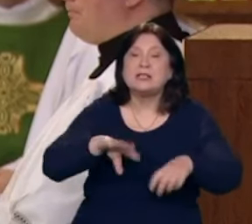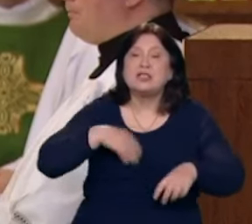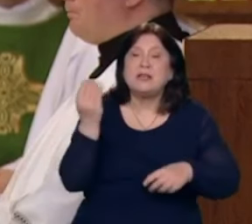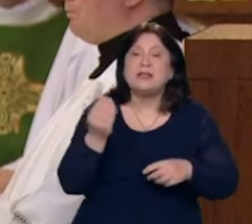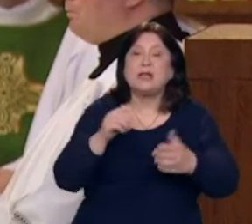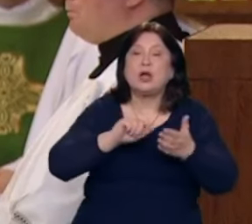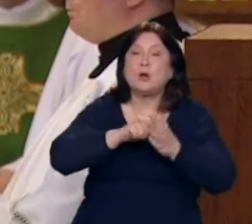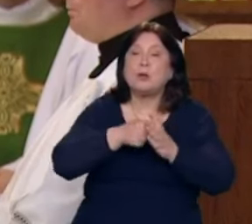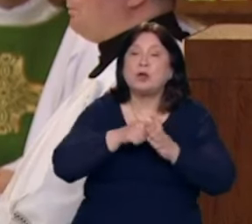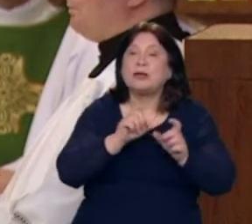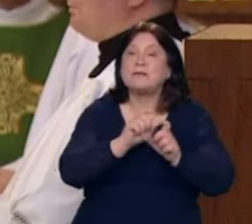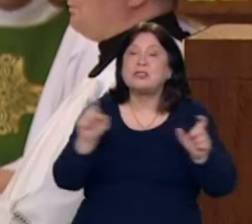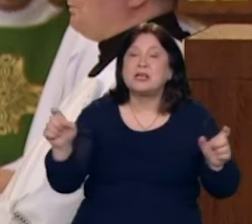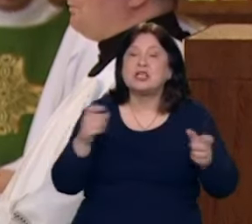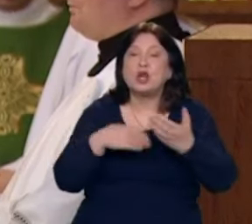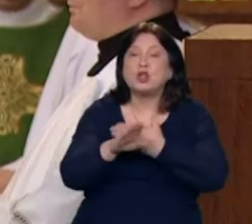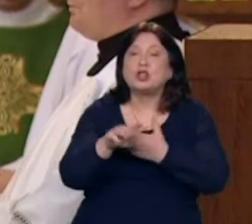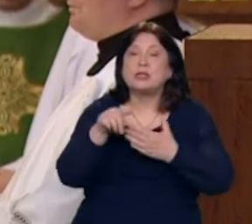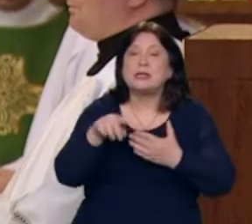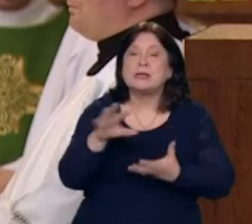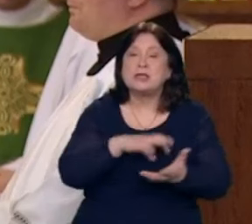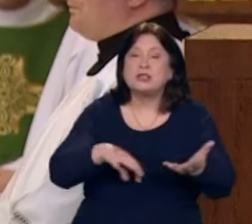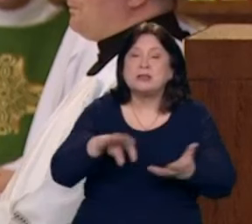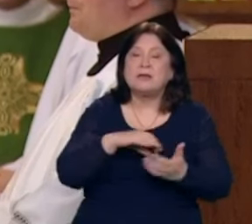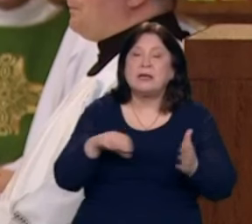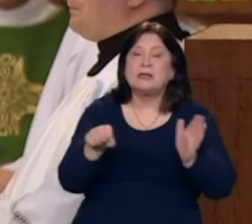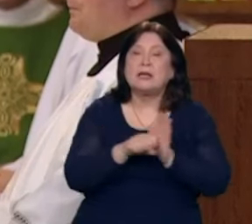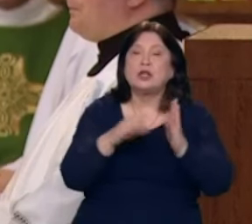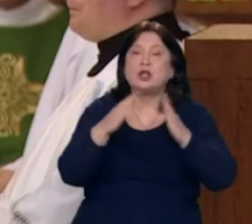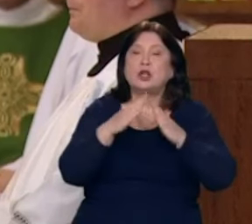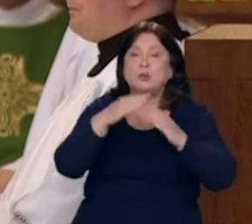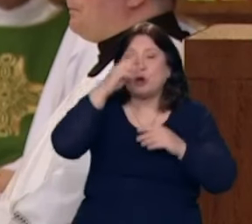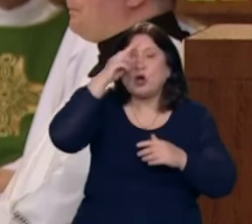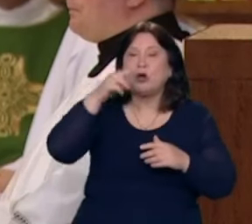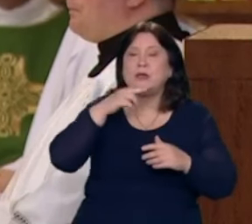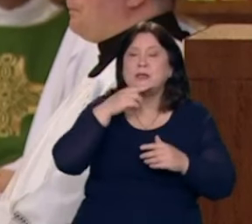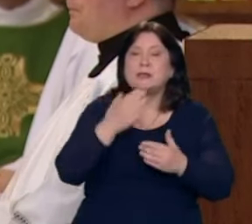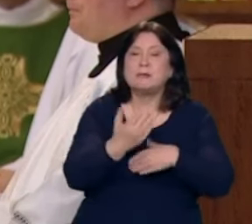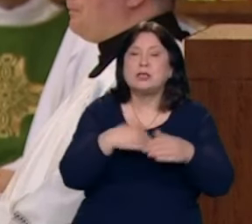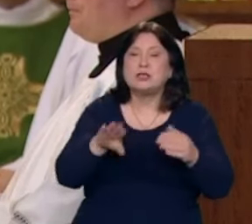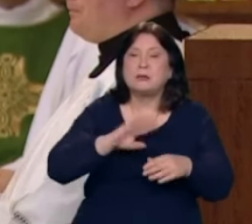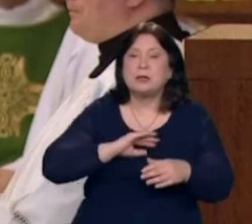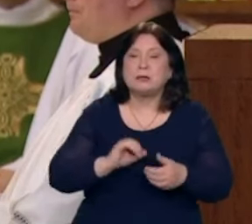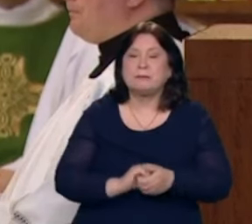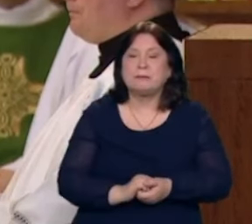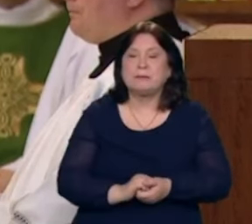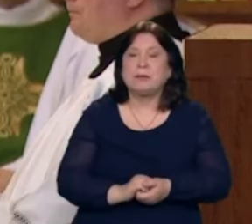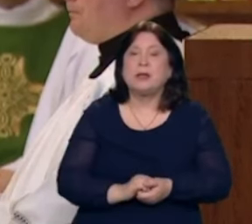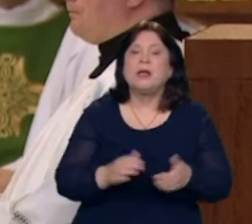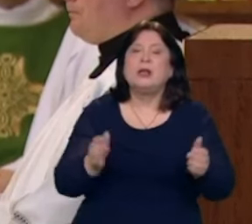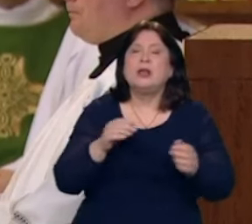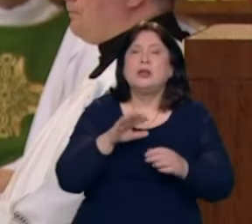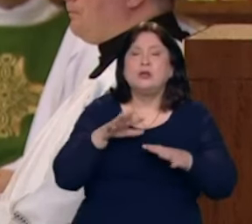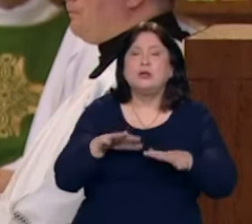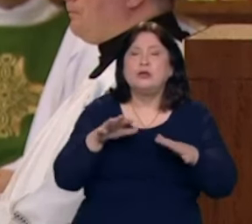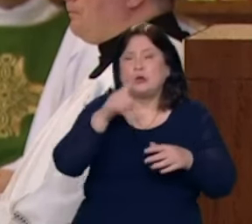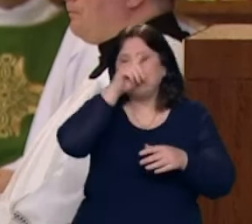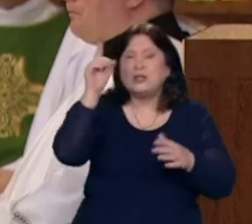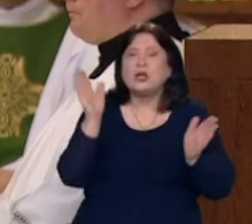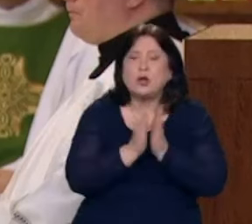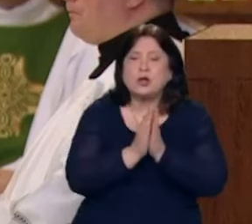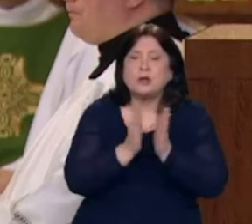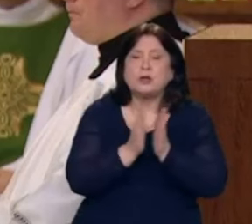w czasie jego odchodzenia z tego świata do domu ojca w rozmodlony kolejkach